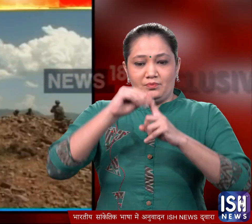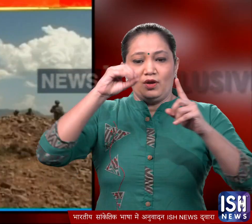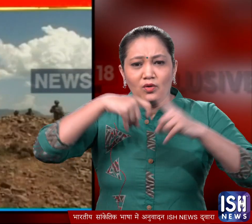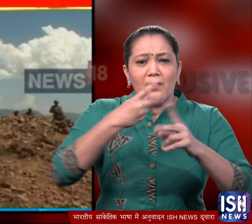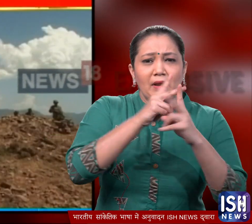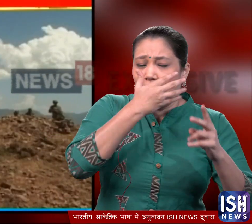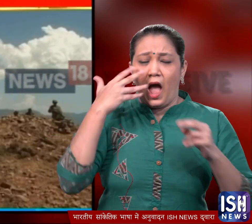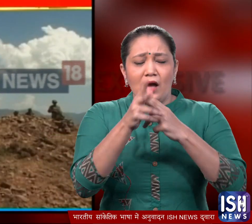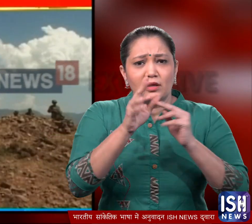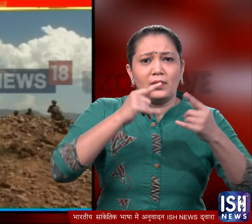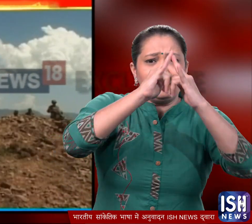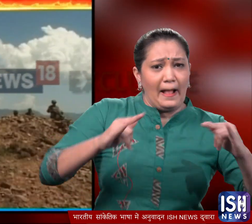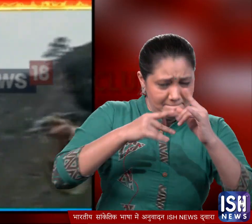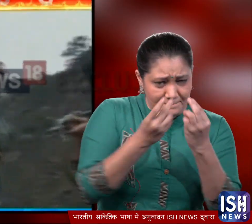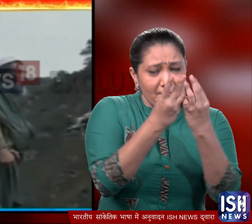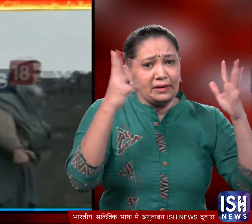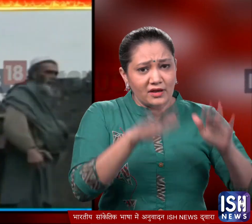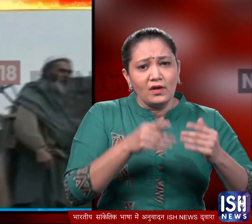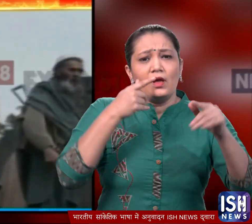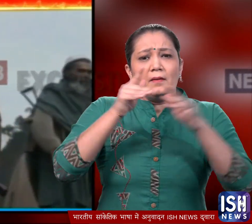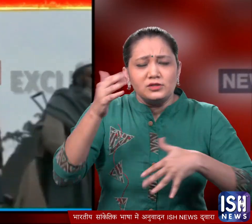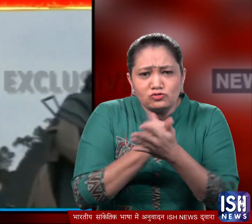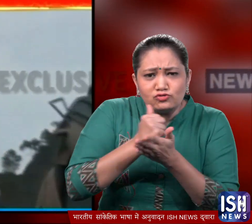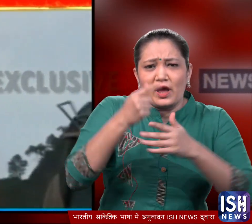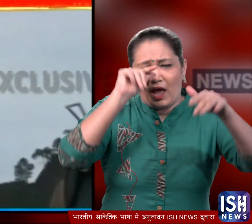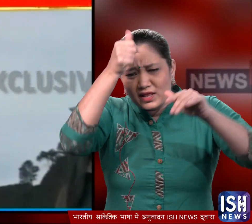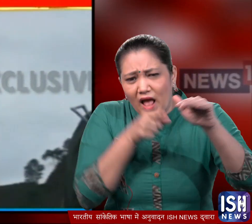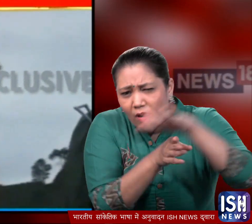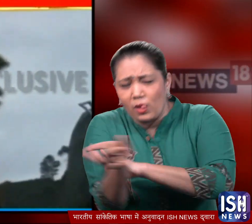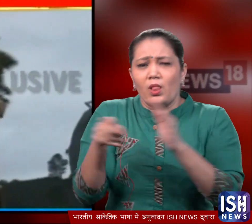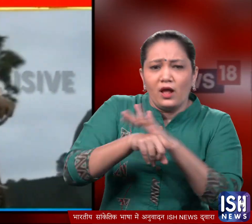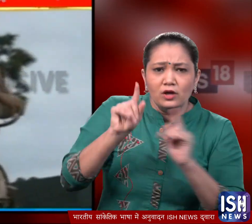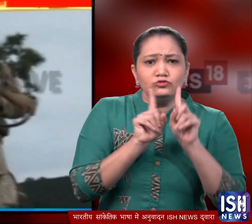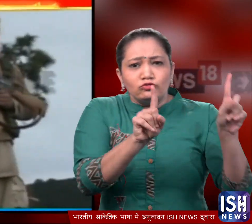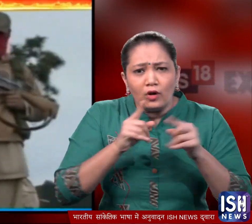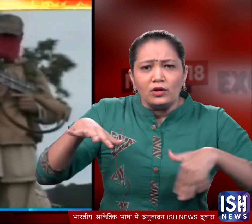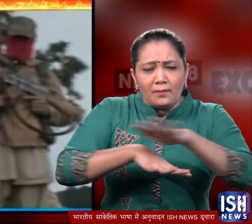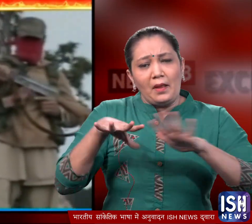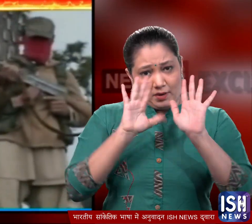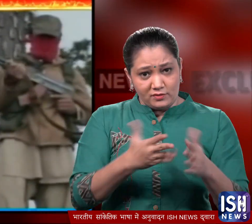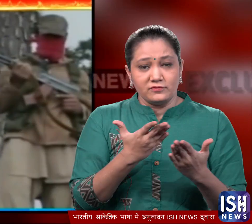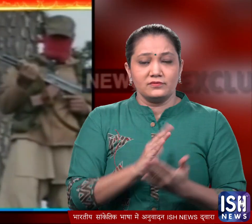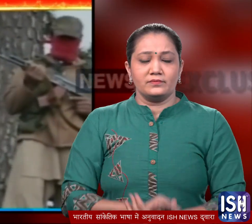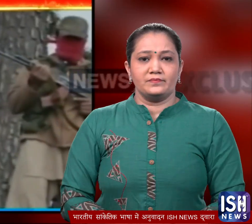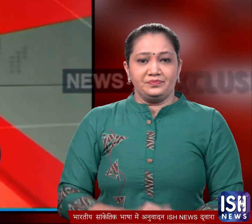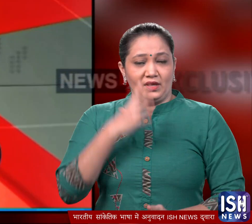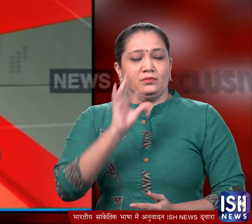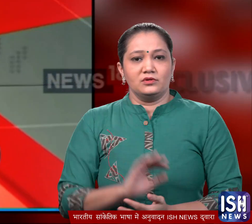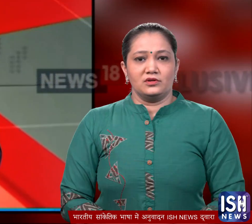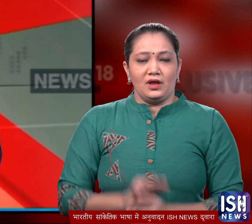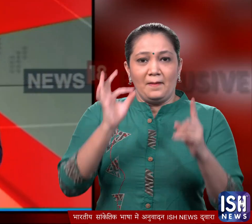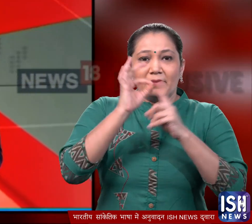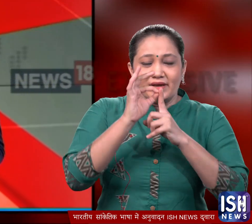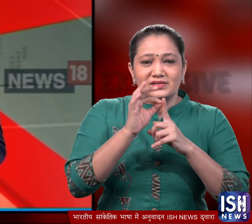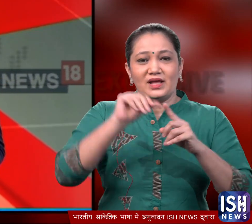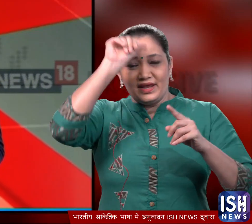कि पीओके में कई आतंकी शिविर सक्रिय हैं और वहां से लगातार भारत में घुसपैठ कराने और ड्रोन भेजने की साजिश रची जा रही है। सौभाग्य की एक